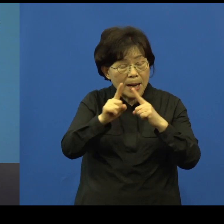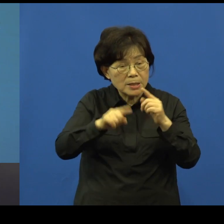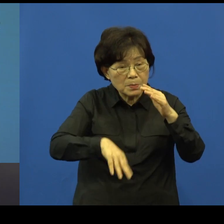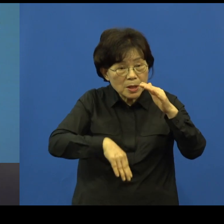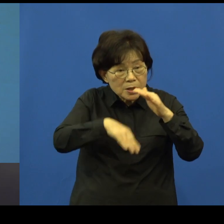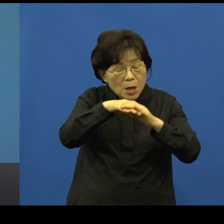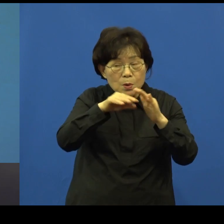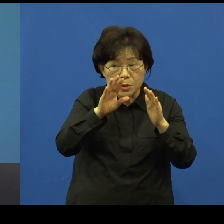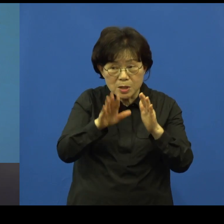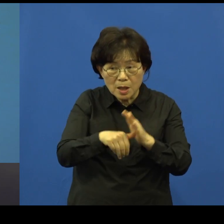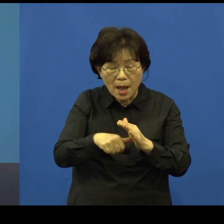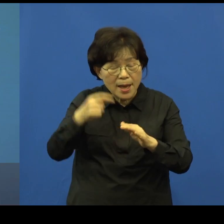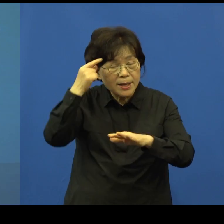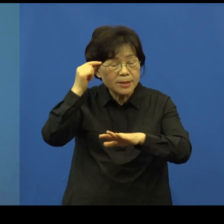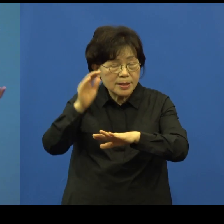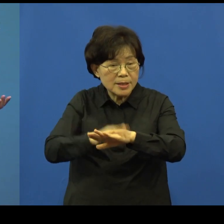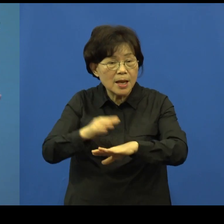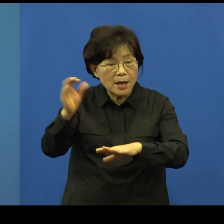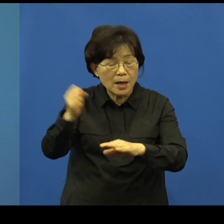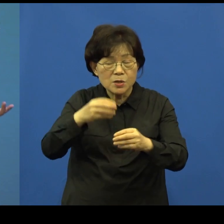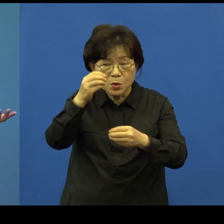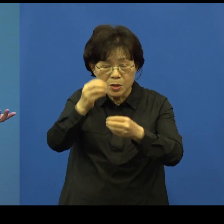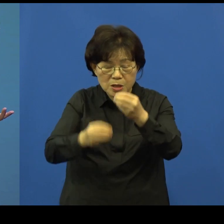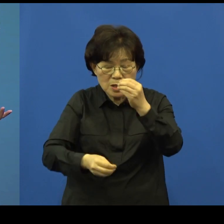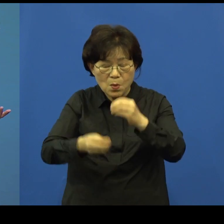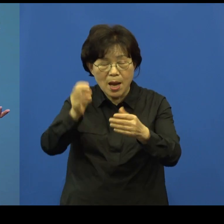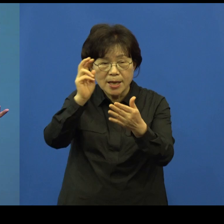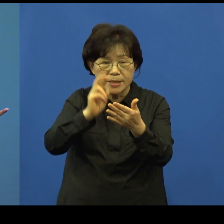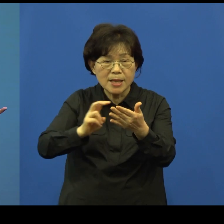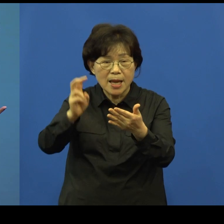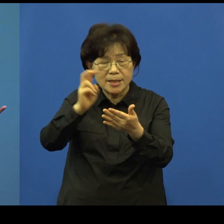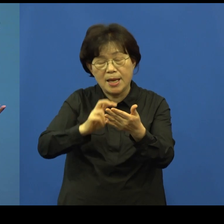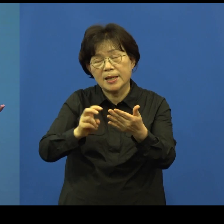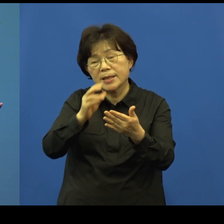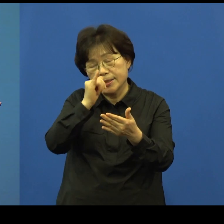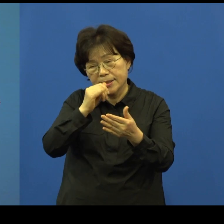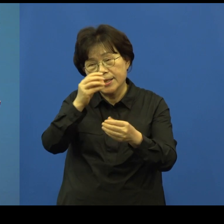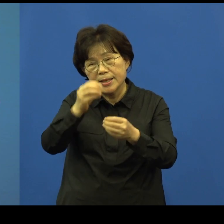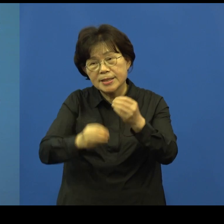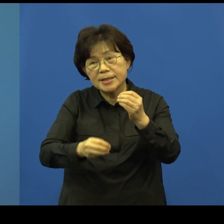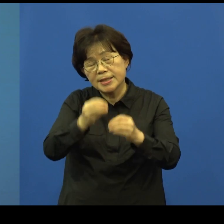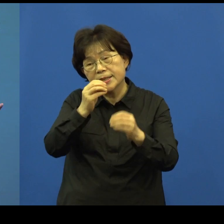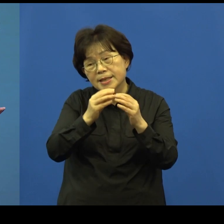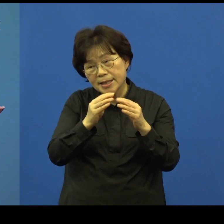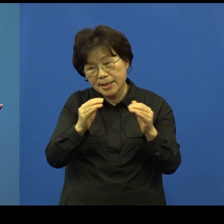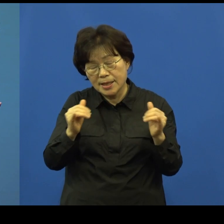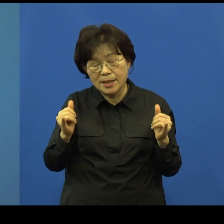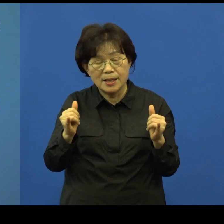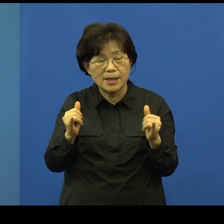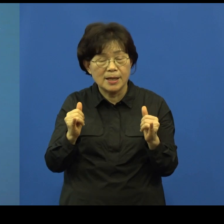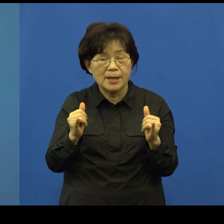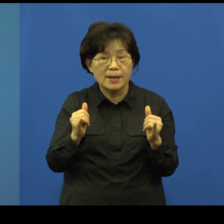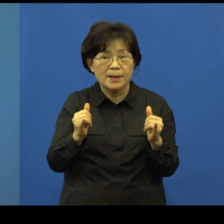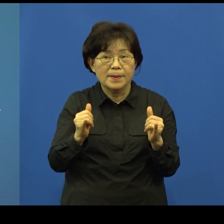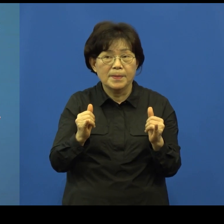나오는 거예요. 지혜가 나오고 시가 나오고 찬양이 나오고 노래가 나오고. 시인들 있잖아요. 시인들이